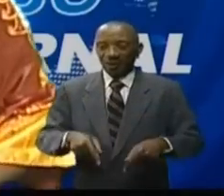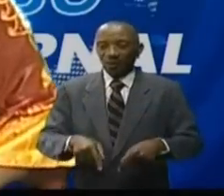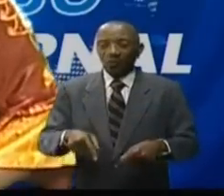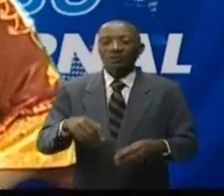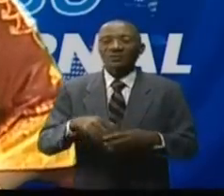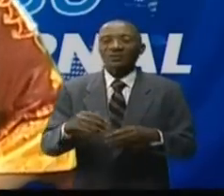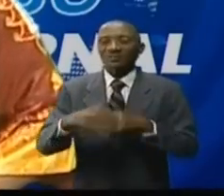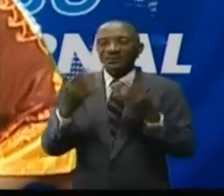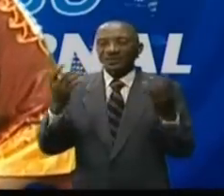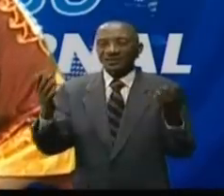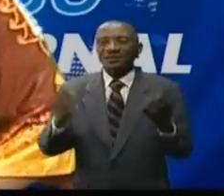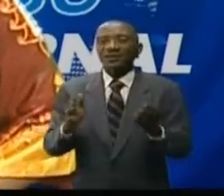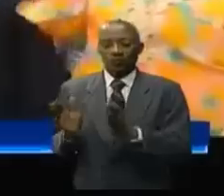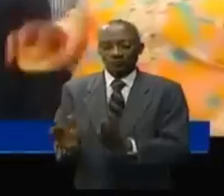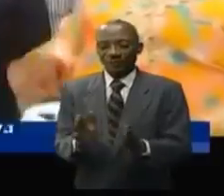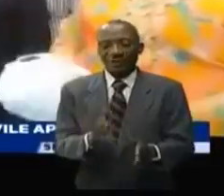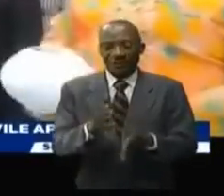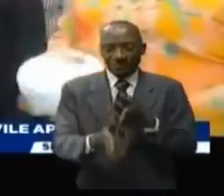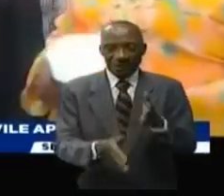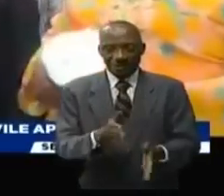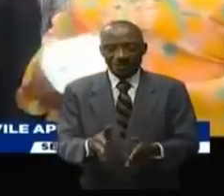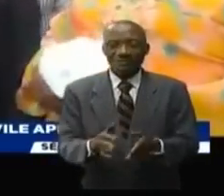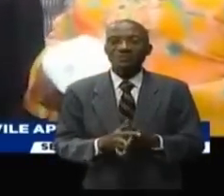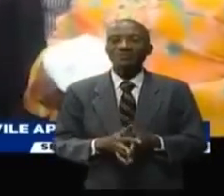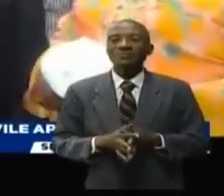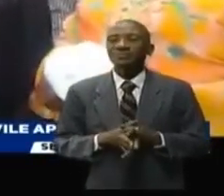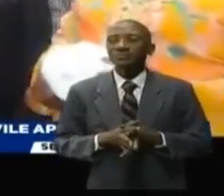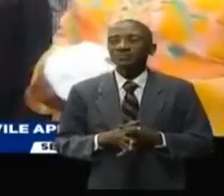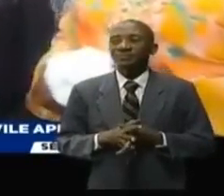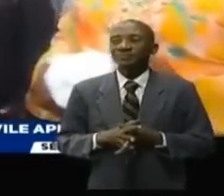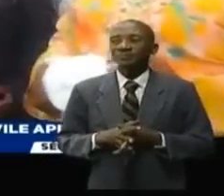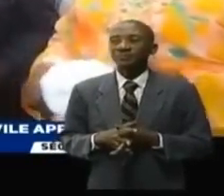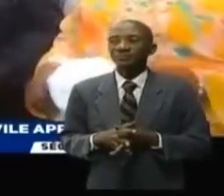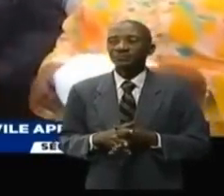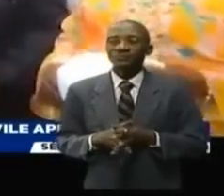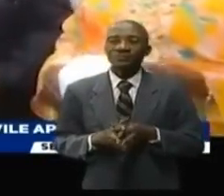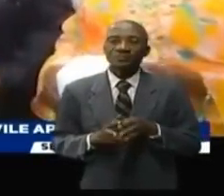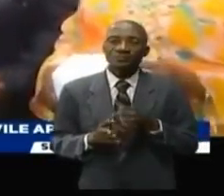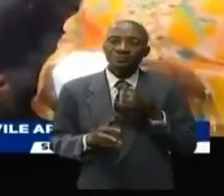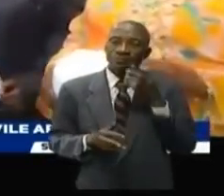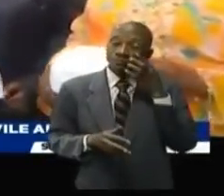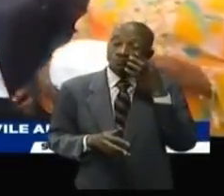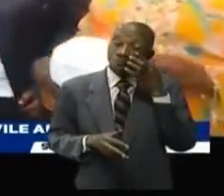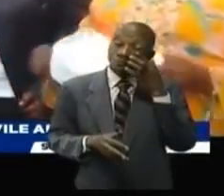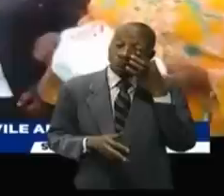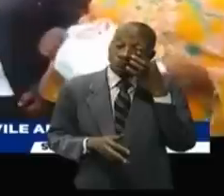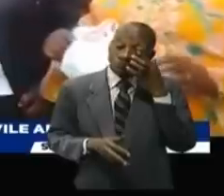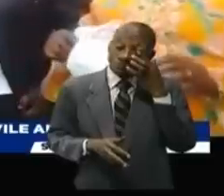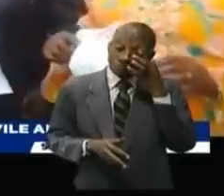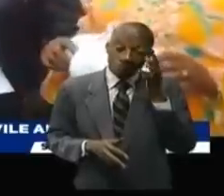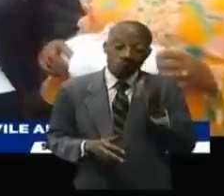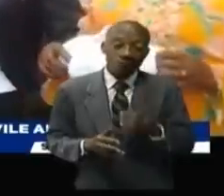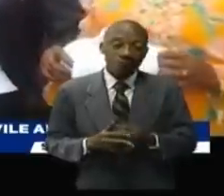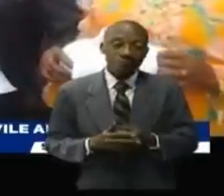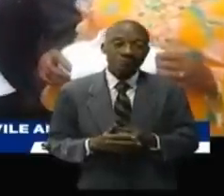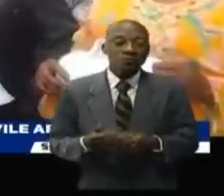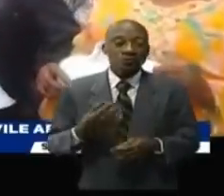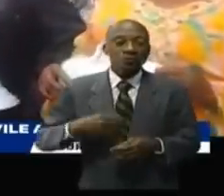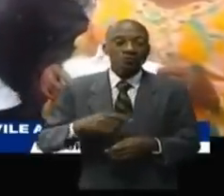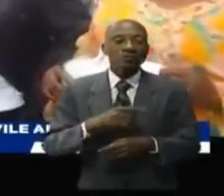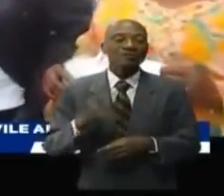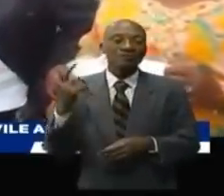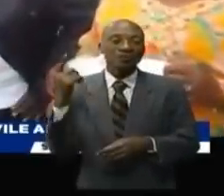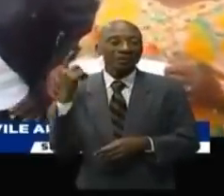la patrie. Redépanda. Nous, la Ligue des femmes du mouvement citoyen Képi Blanc, avons suivi avec